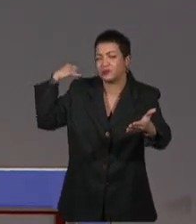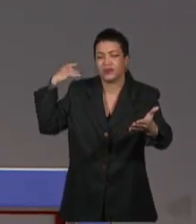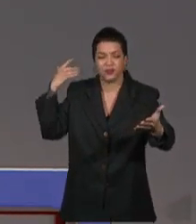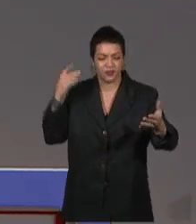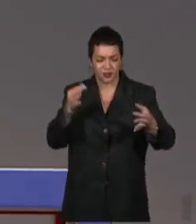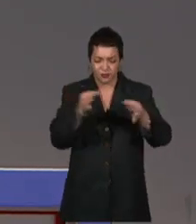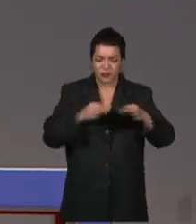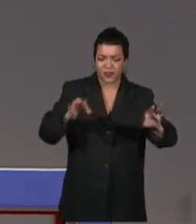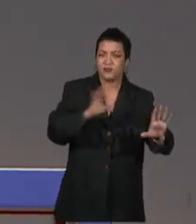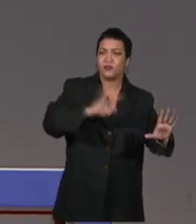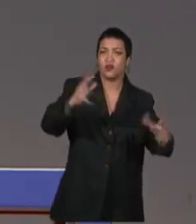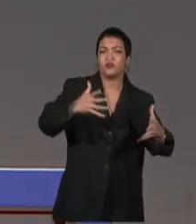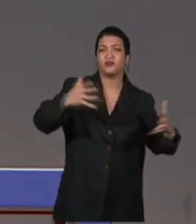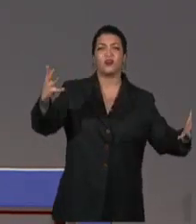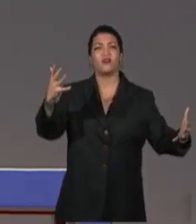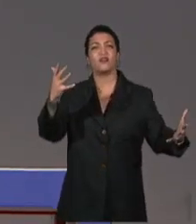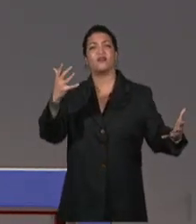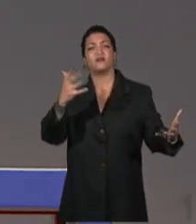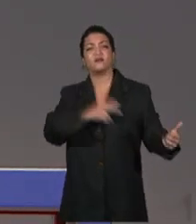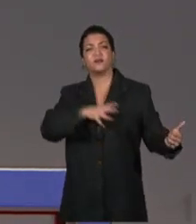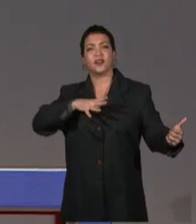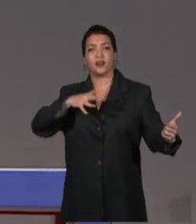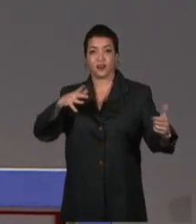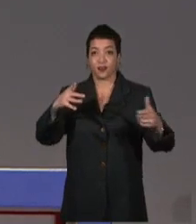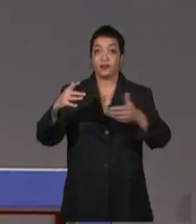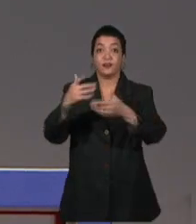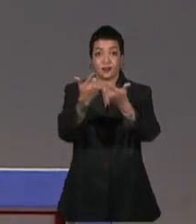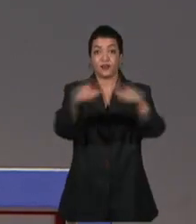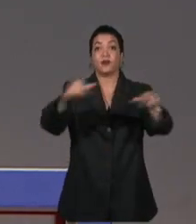grandeur de la France et la liberté du monde.